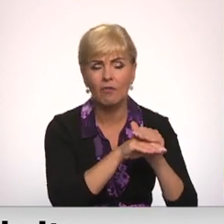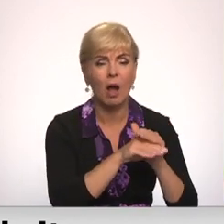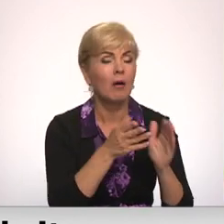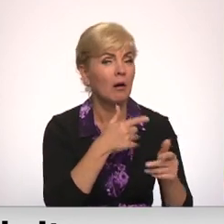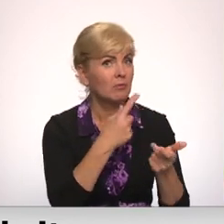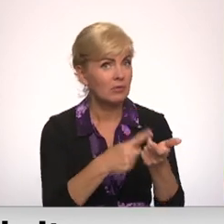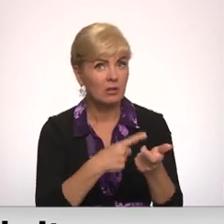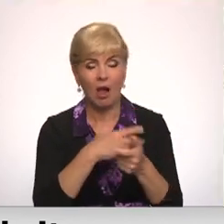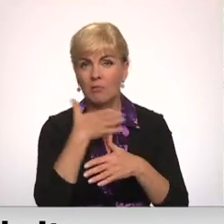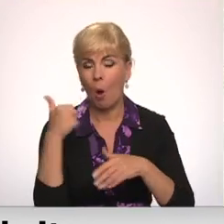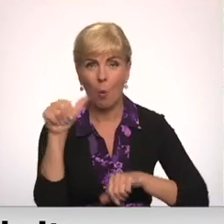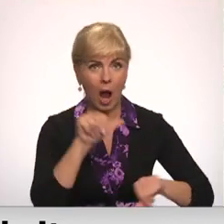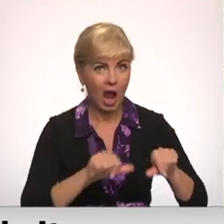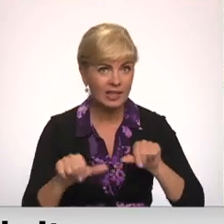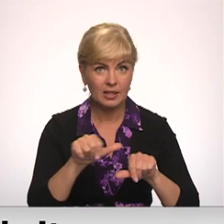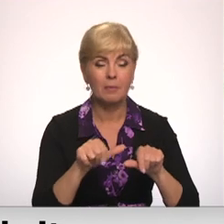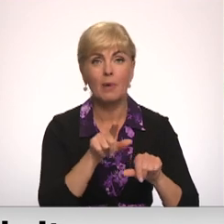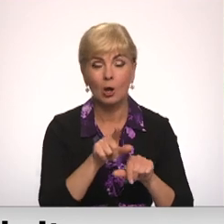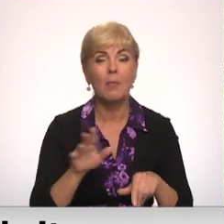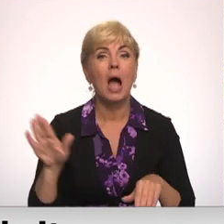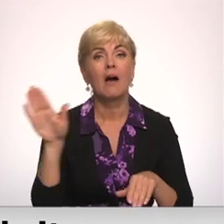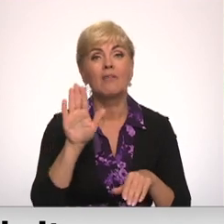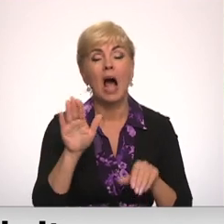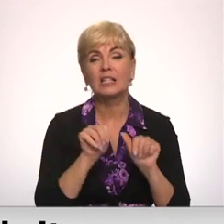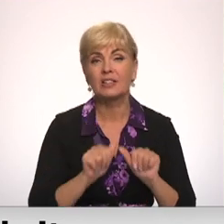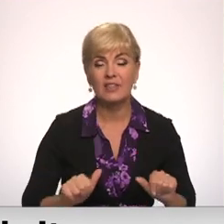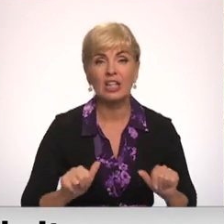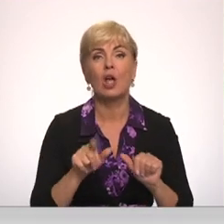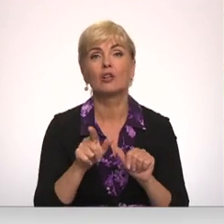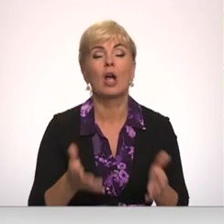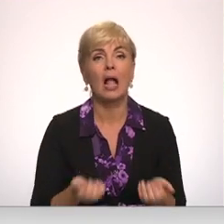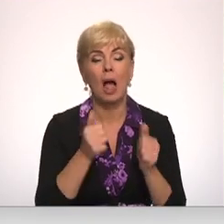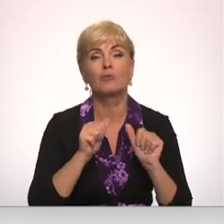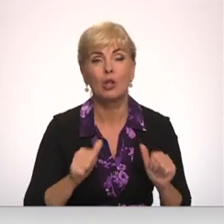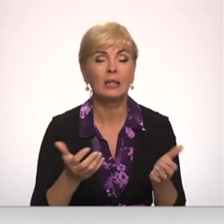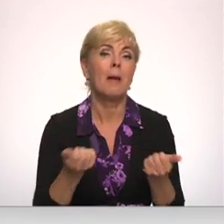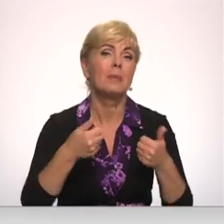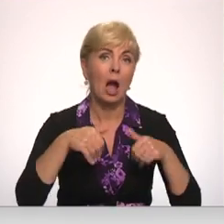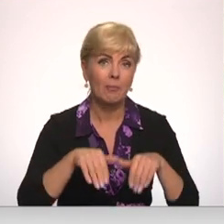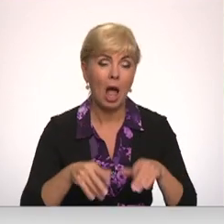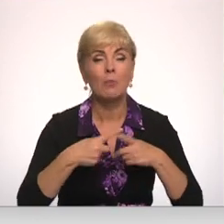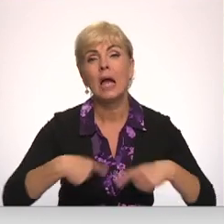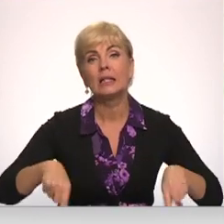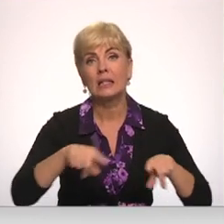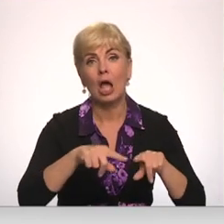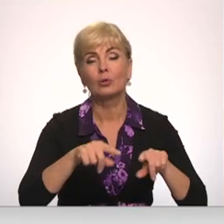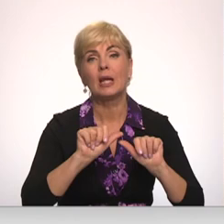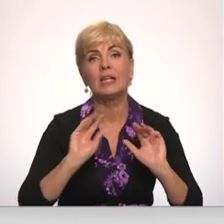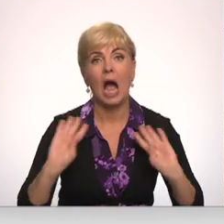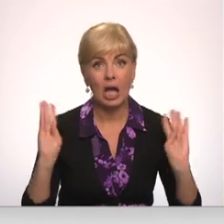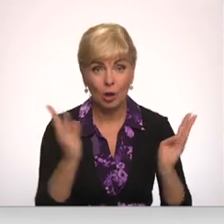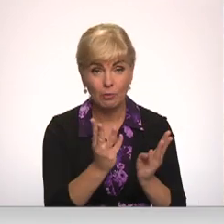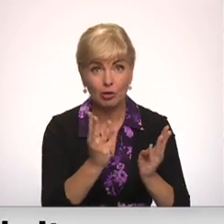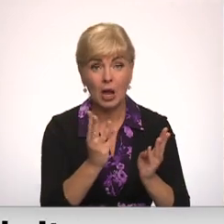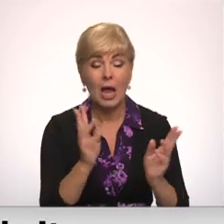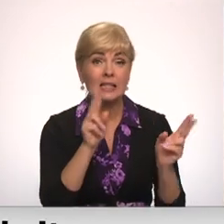apjoms šādu ķīmisko vielu. Sadarbībā ar Valsts vides dienestu un glābšanas dienestu tika pieņemts lēmums teritoriju ierobežot.